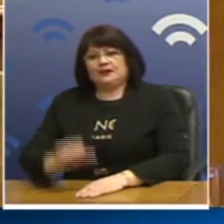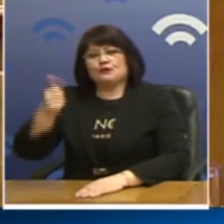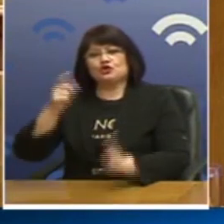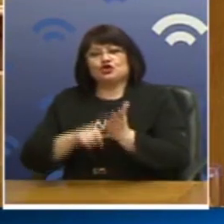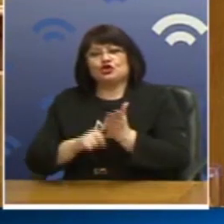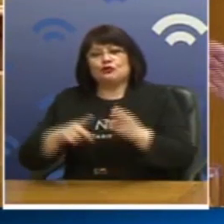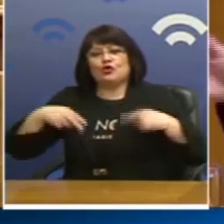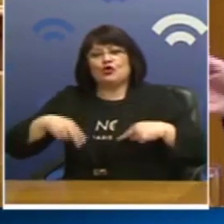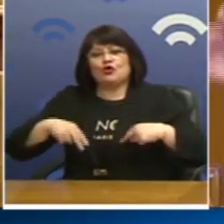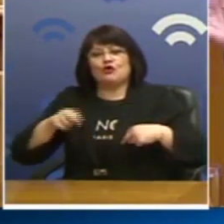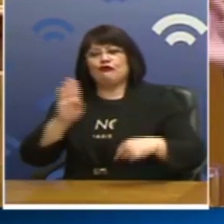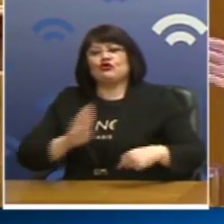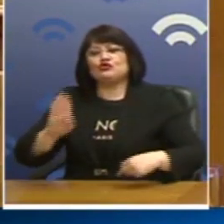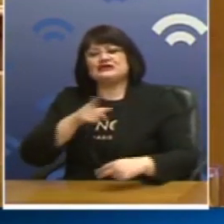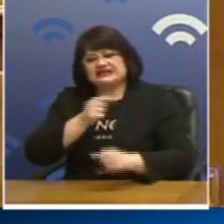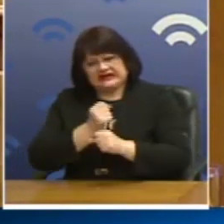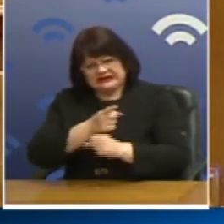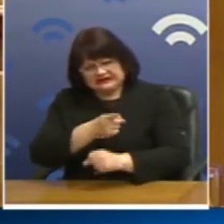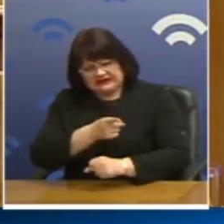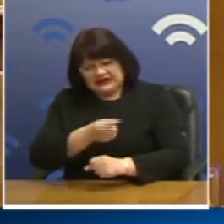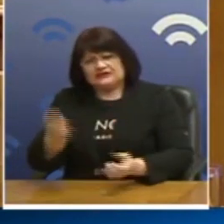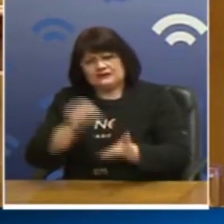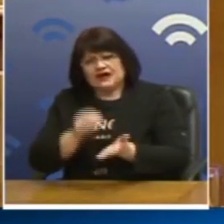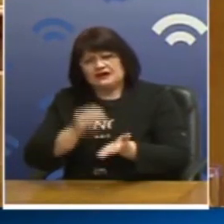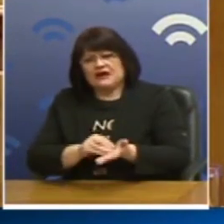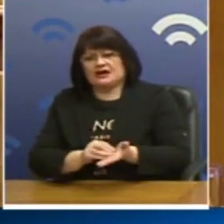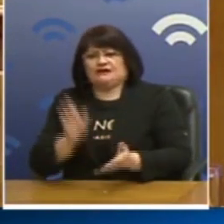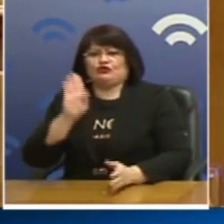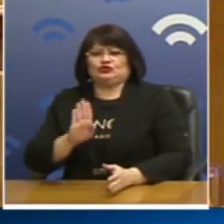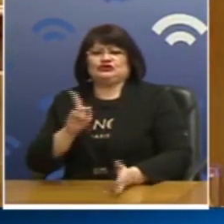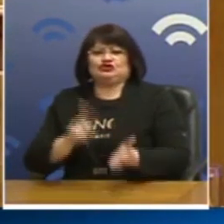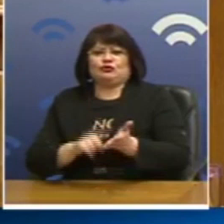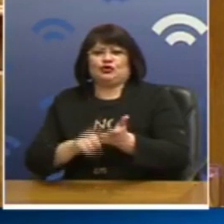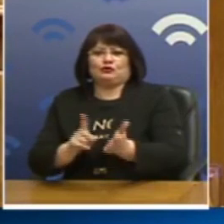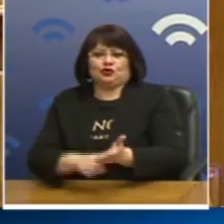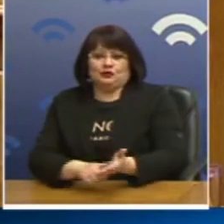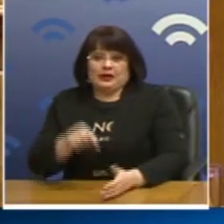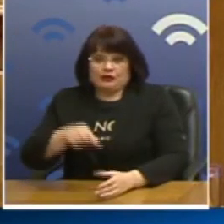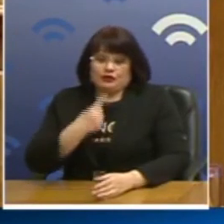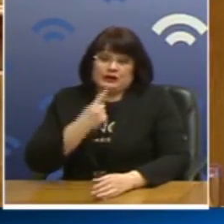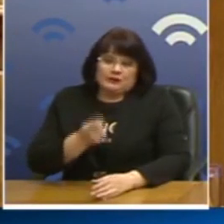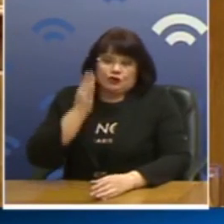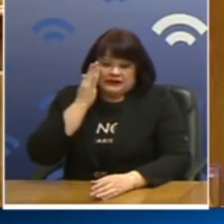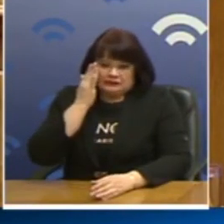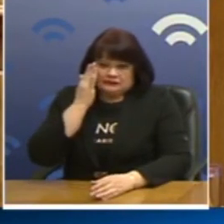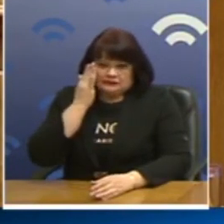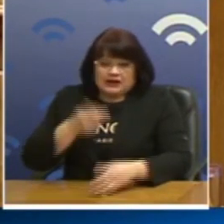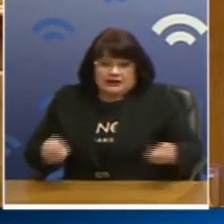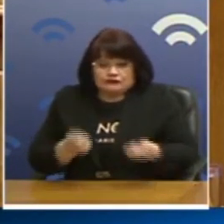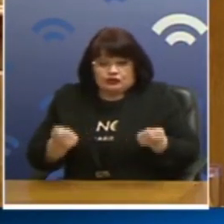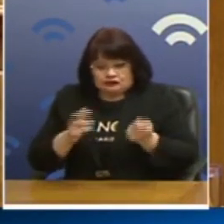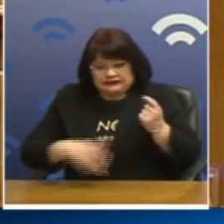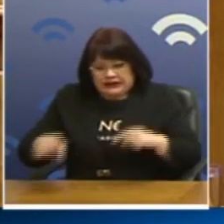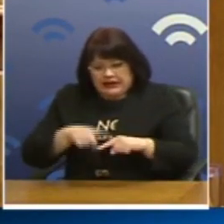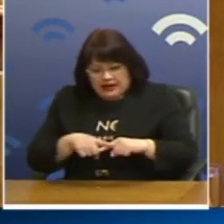νόμος Αξιόγλου και τώρα ξανά κι άλλος νόμος Βρούτσι. Εδώ να σημειώσουμε ότι αυτό που έγινε στην Ελλάδα